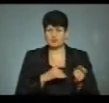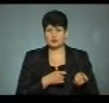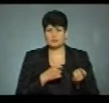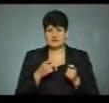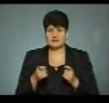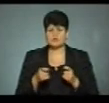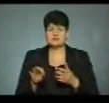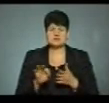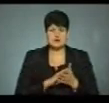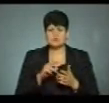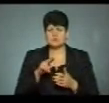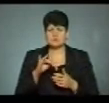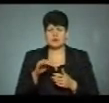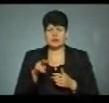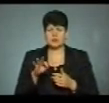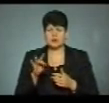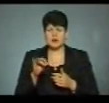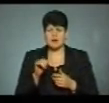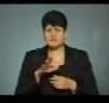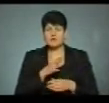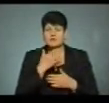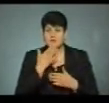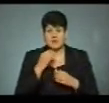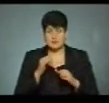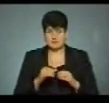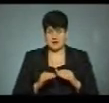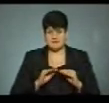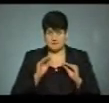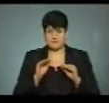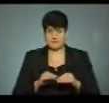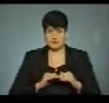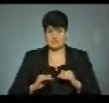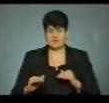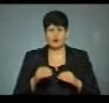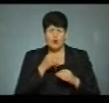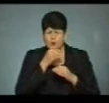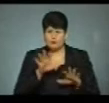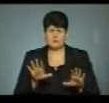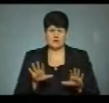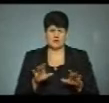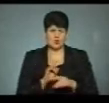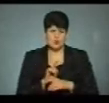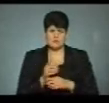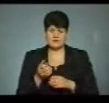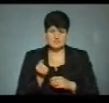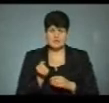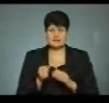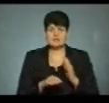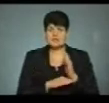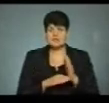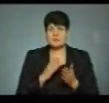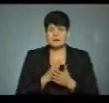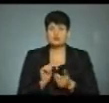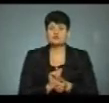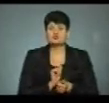з пилорами. І вони його не мали права стелити, тому що по любих взяти любі норми сніпи, деревина має бути суха і